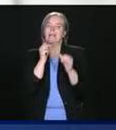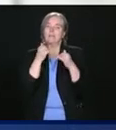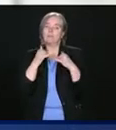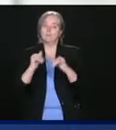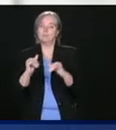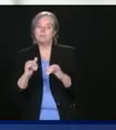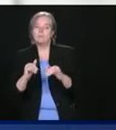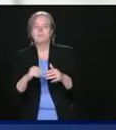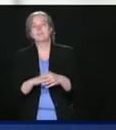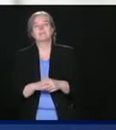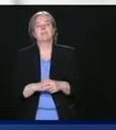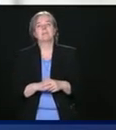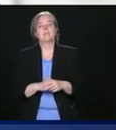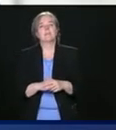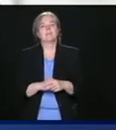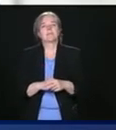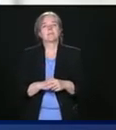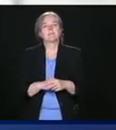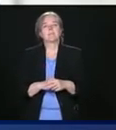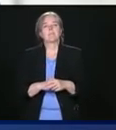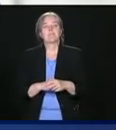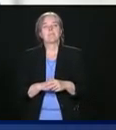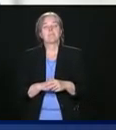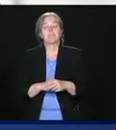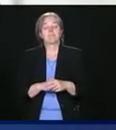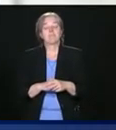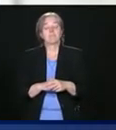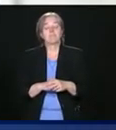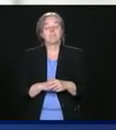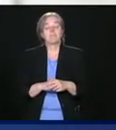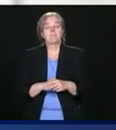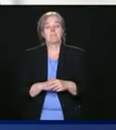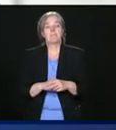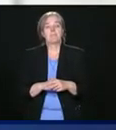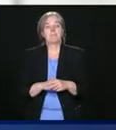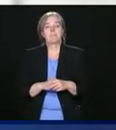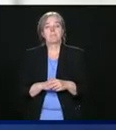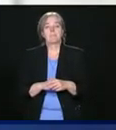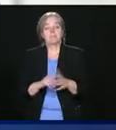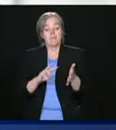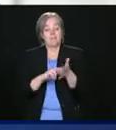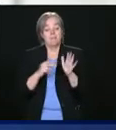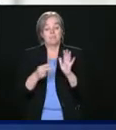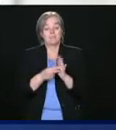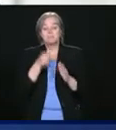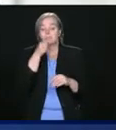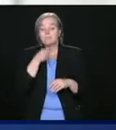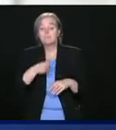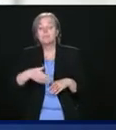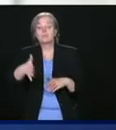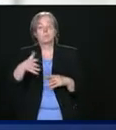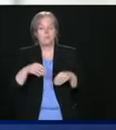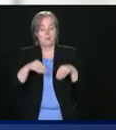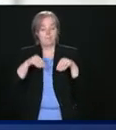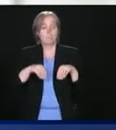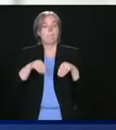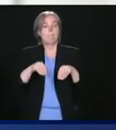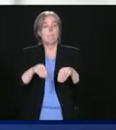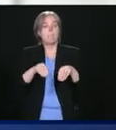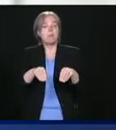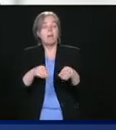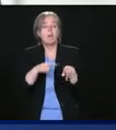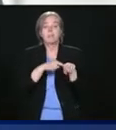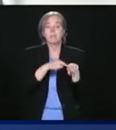Cela veut dire de profiter des mois de l'été. Là, ce sont les semences, éventuellement les récoltes au